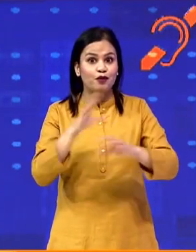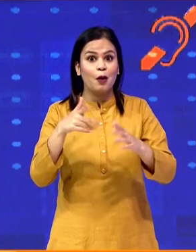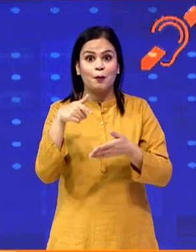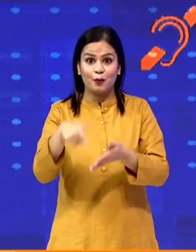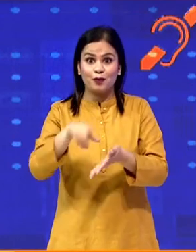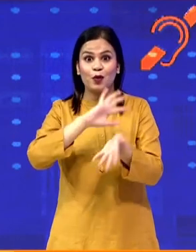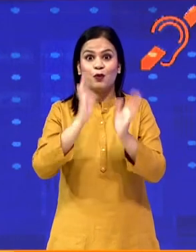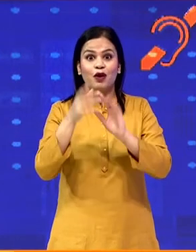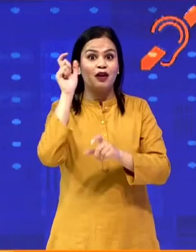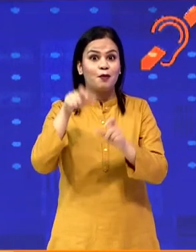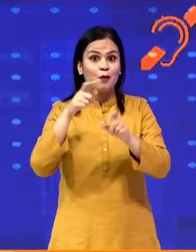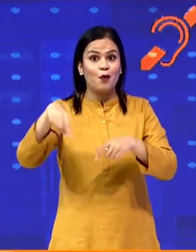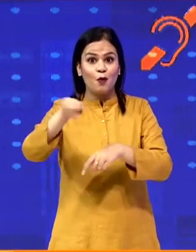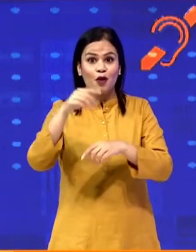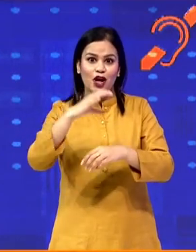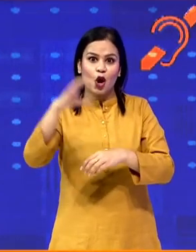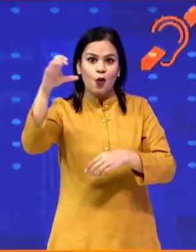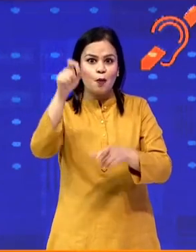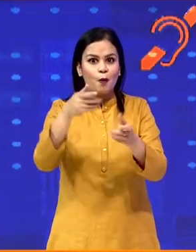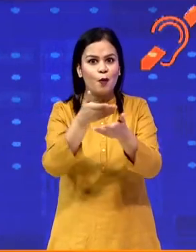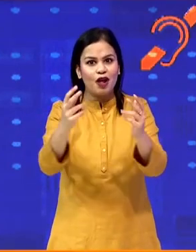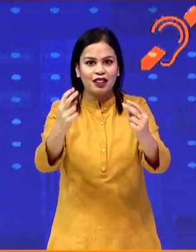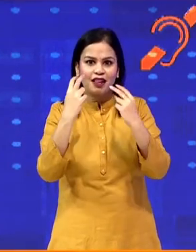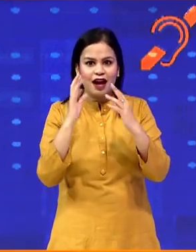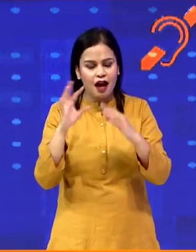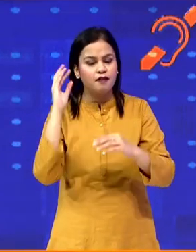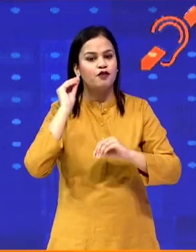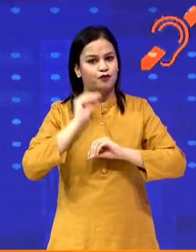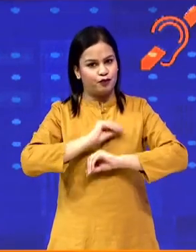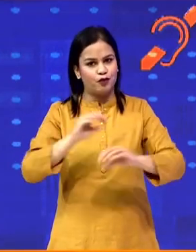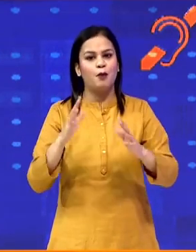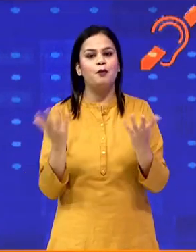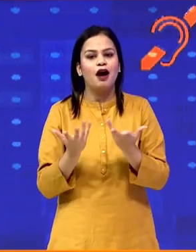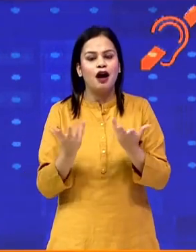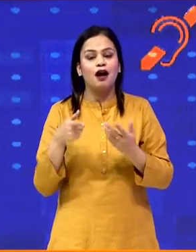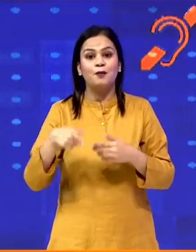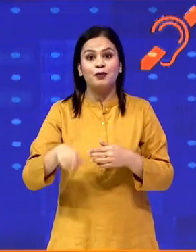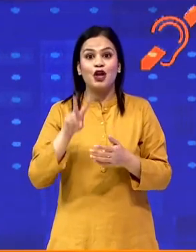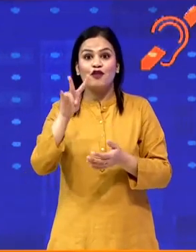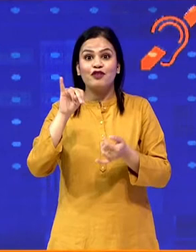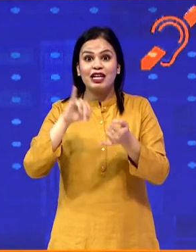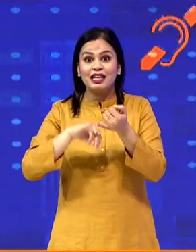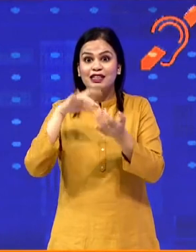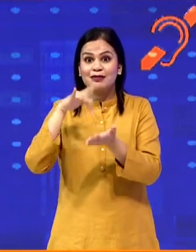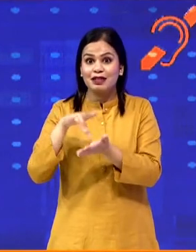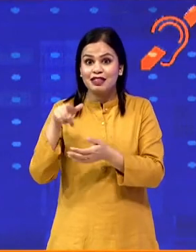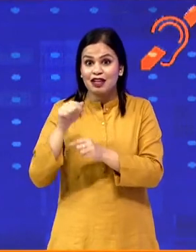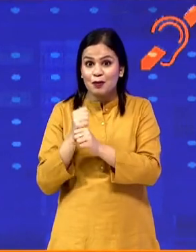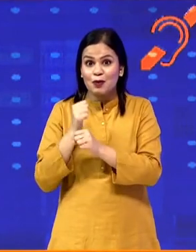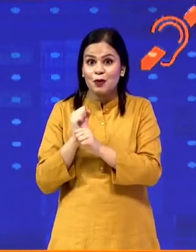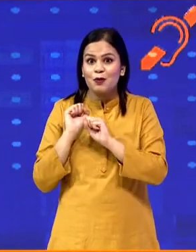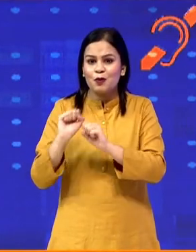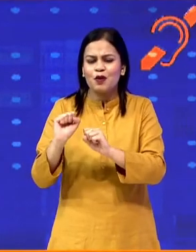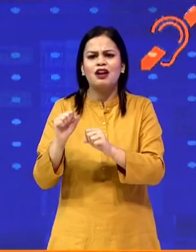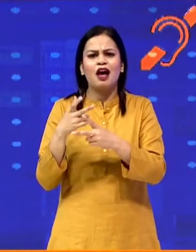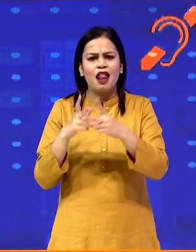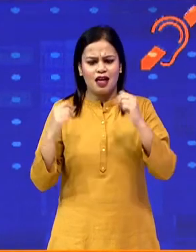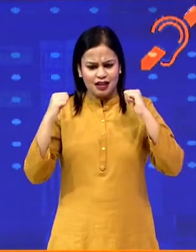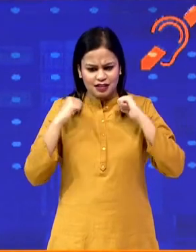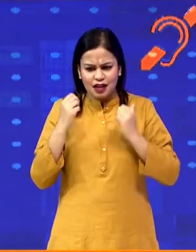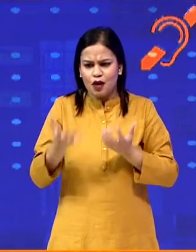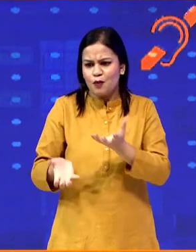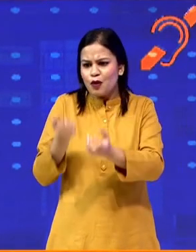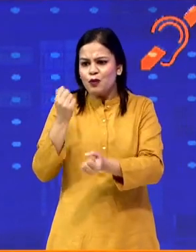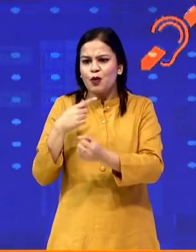चैनल के द्वारा करोड़ लोग देखते हैं विधानसभा की 70% तुम गलत